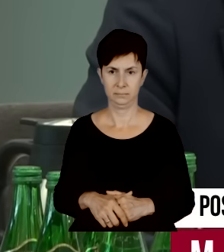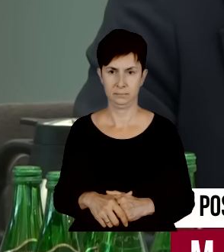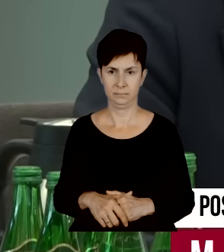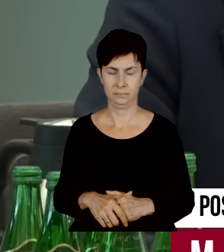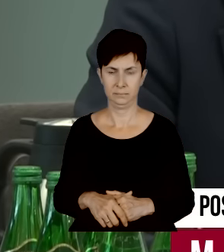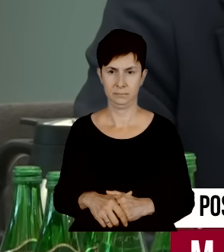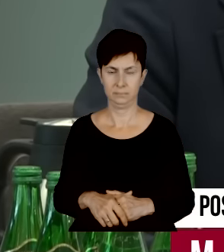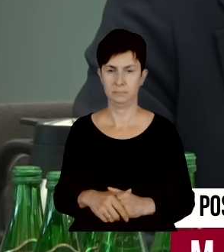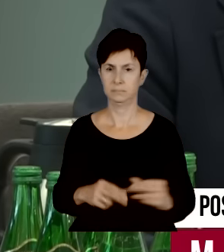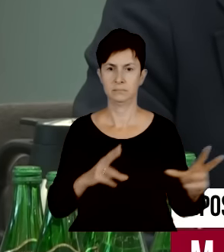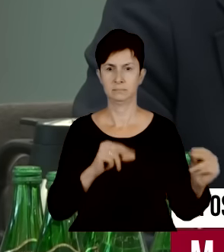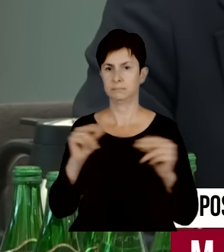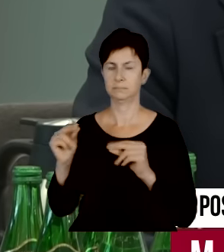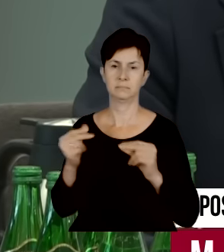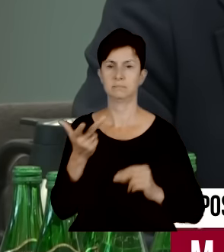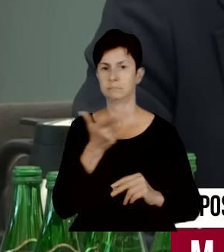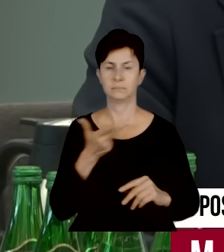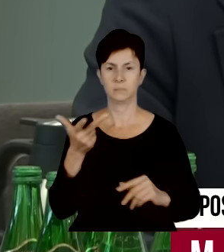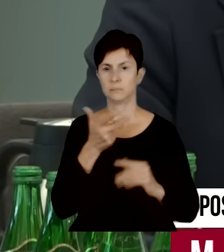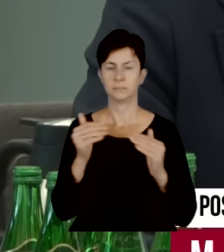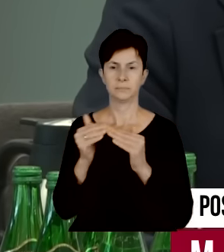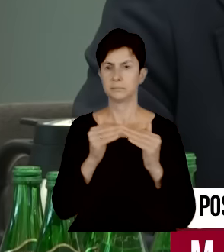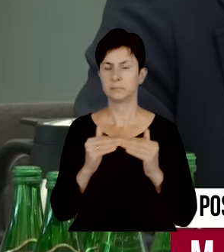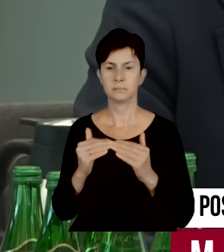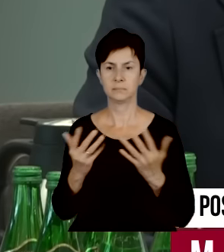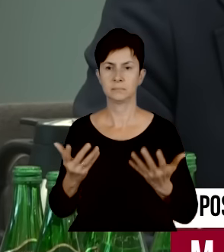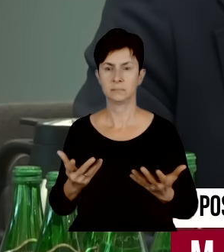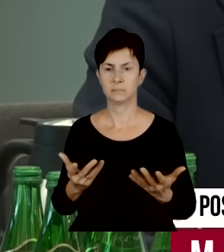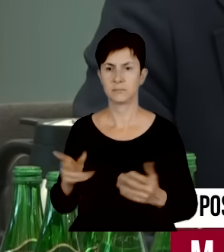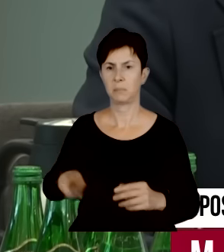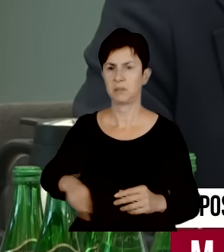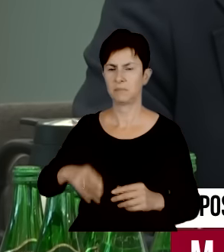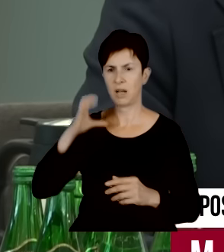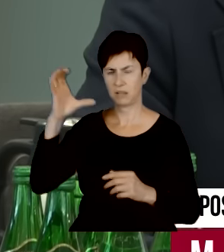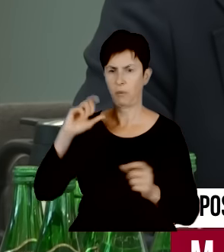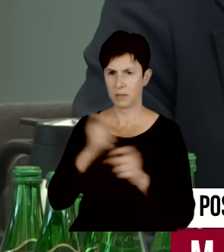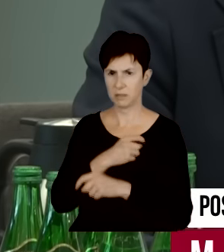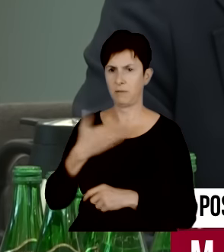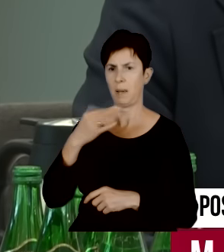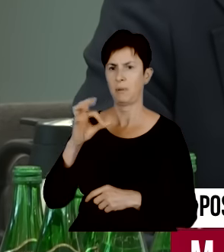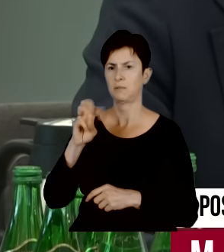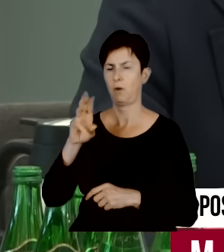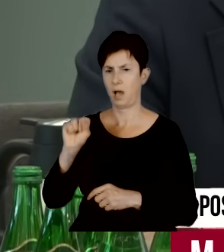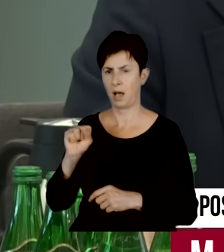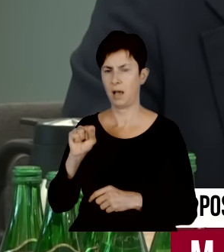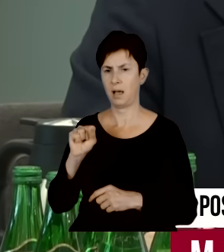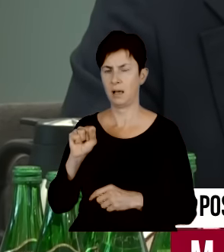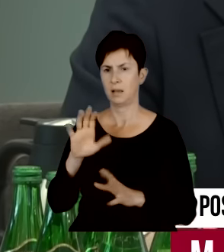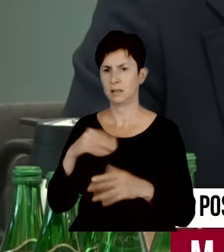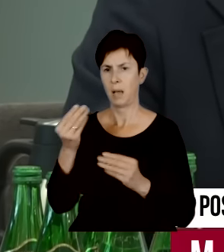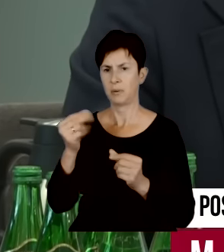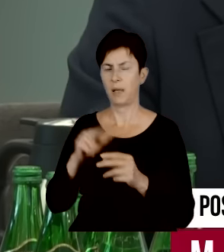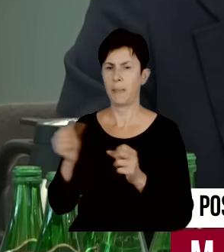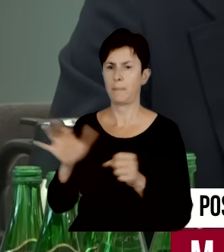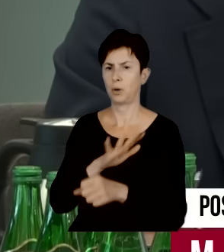nie ma czasie p Ministerstwo aktywów państwowych oraz Ministerstwo mswi środki tym Ministerstwo na pokrycie wydatków